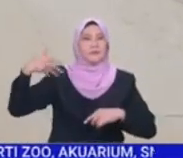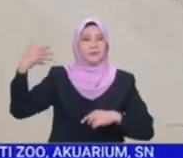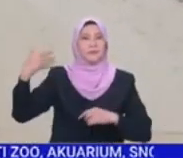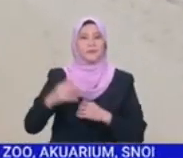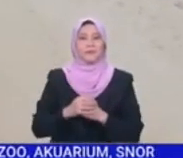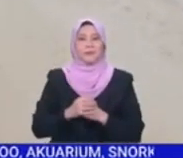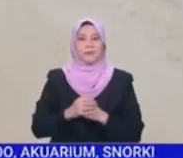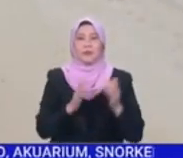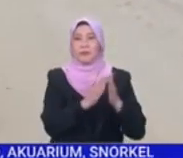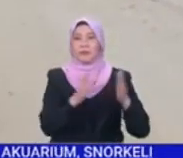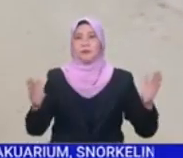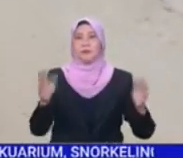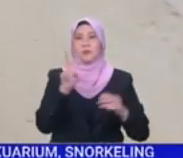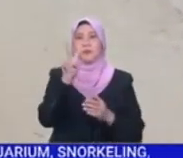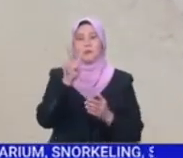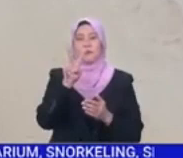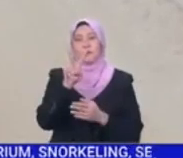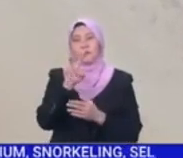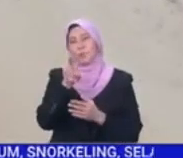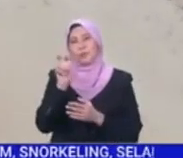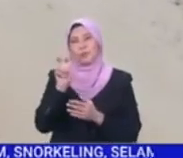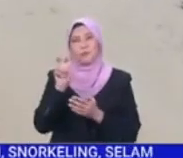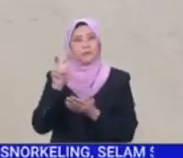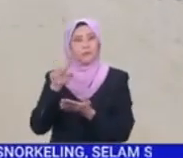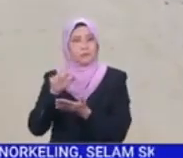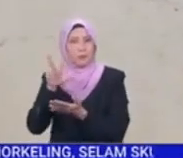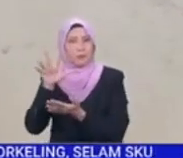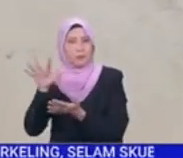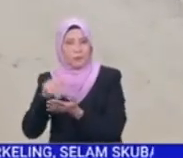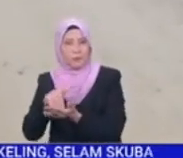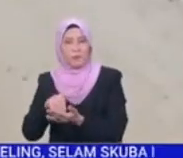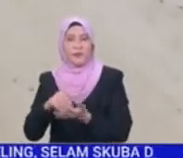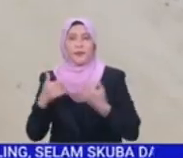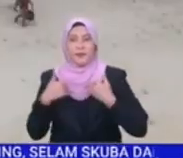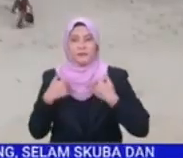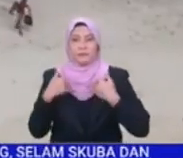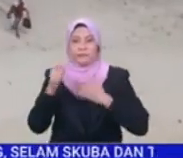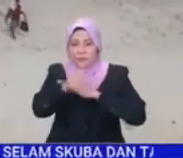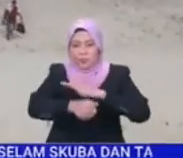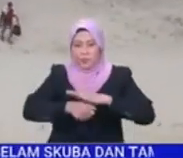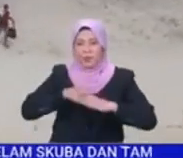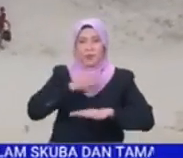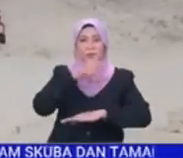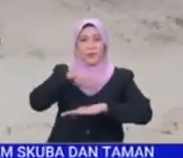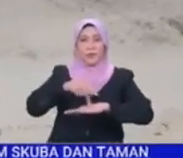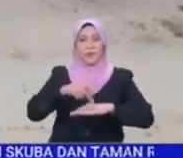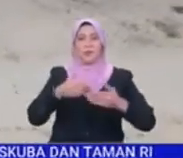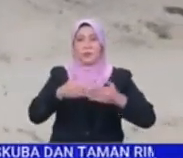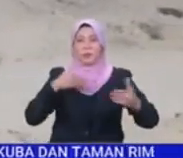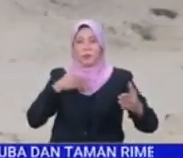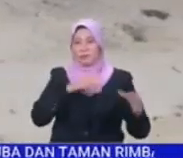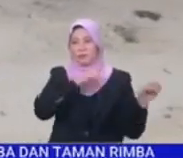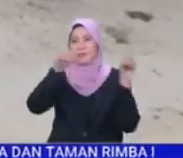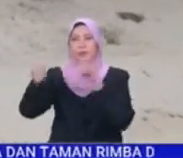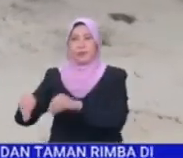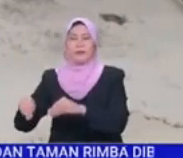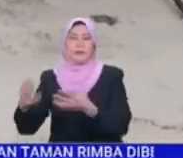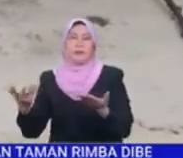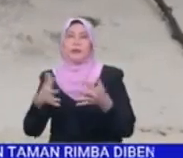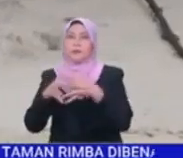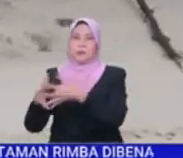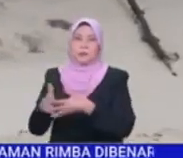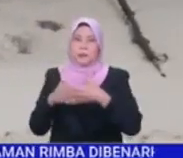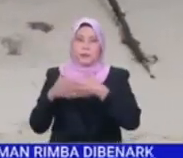itu 252,390 orang pernah berlindung di pulau tersebut sebelum berpindah ke negara ketiga seperti Amerika